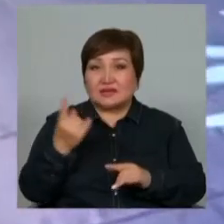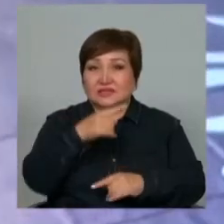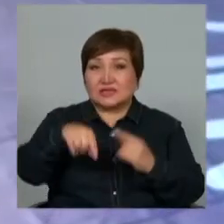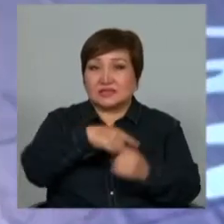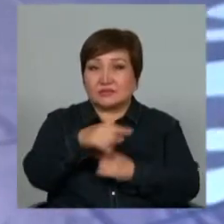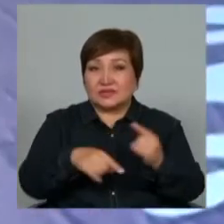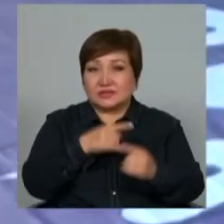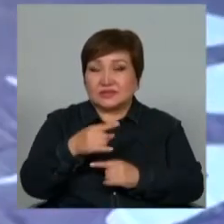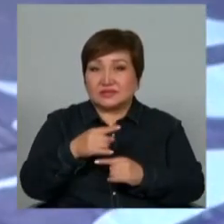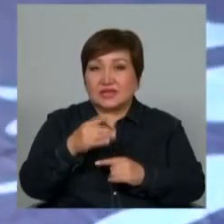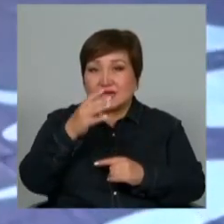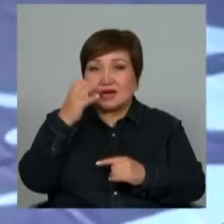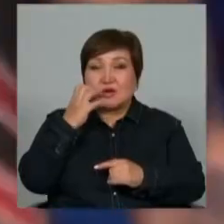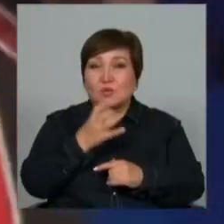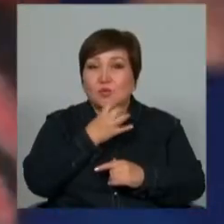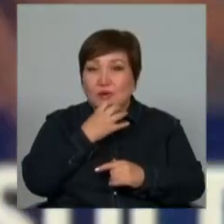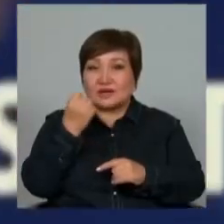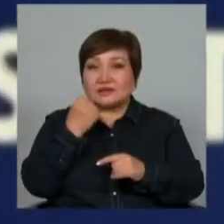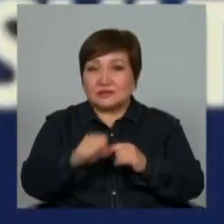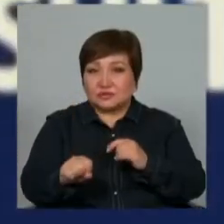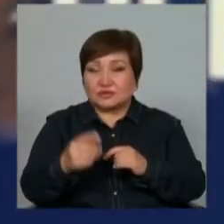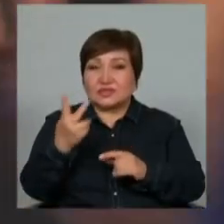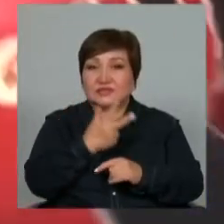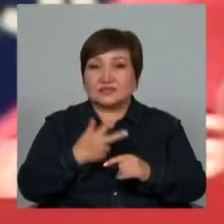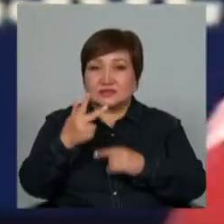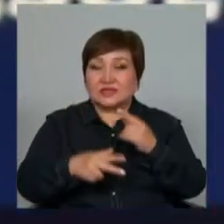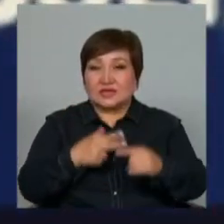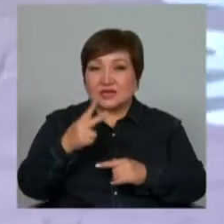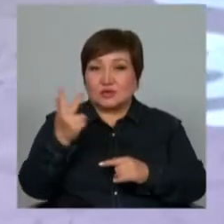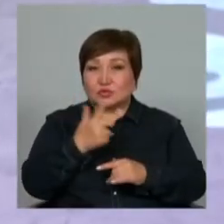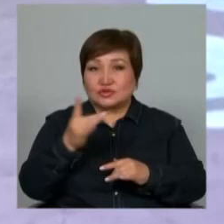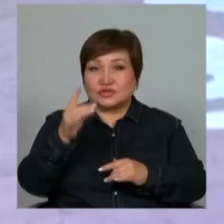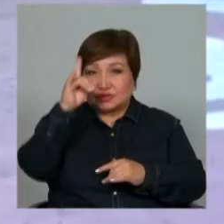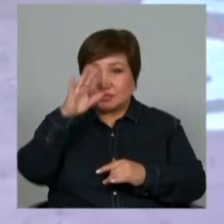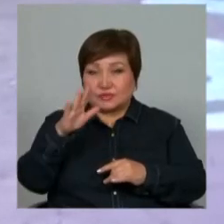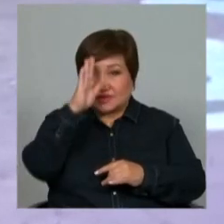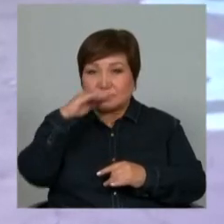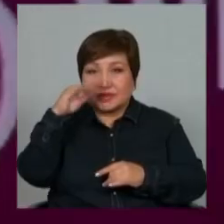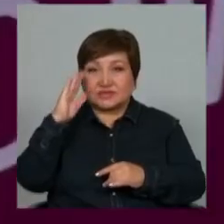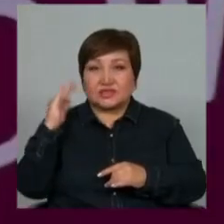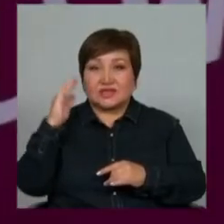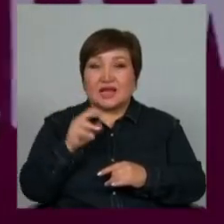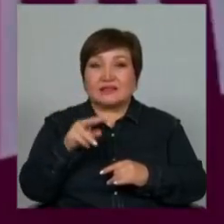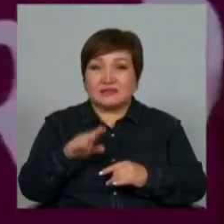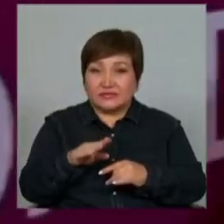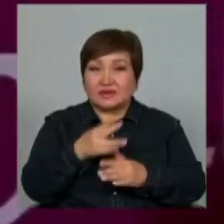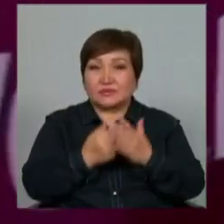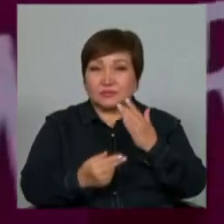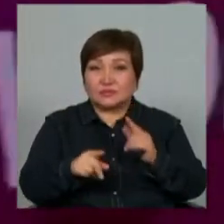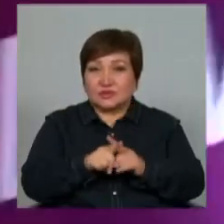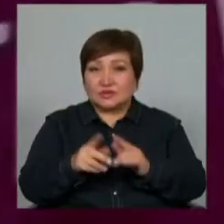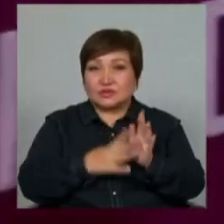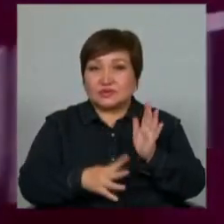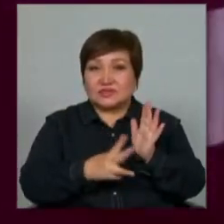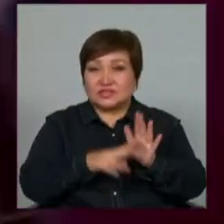кубалық спортшыны ұтса, келесі кезеңде үш дүркін әлем чемпионы әзірбайжандық Нәжи Алиевке есе жіберді. 97 келі салмақта сынға